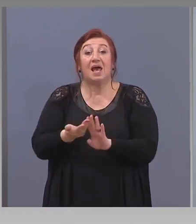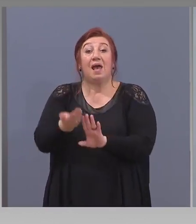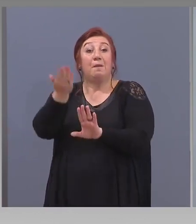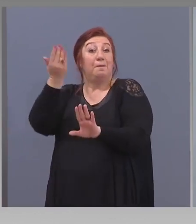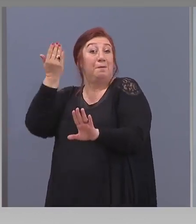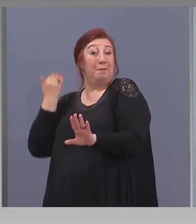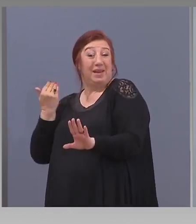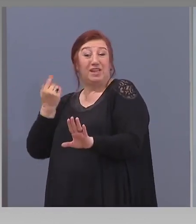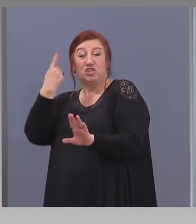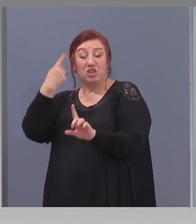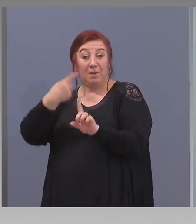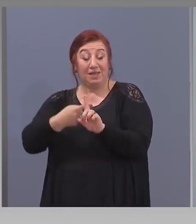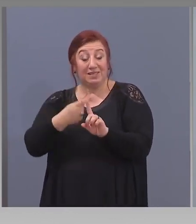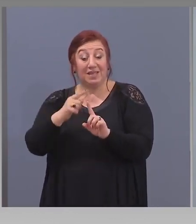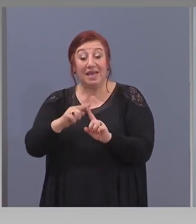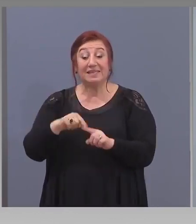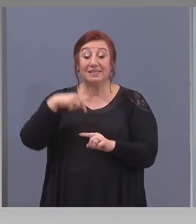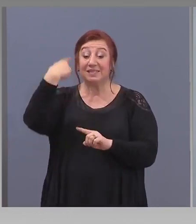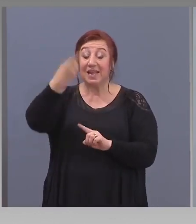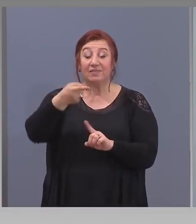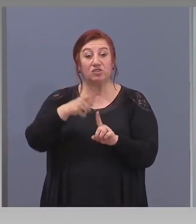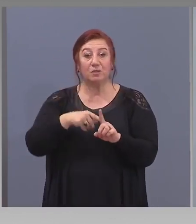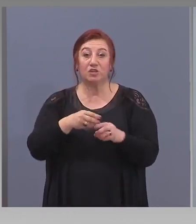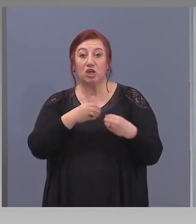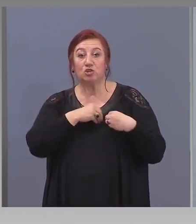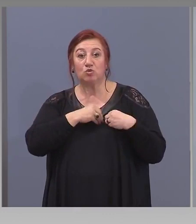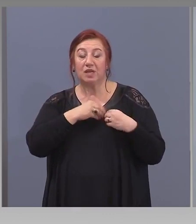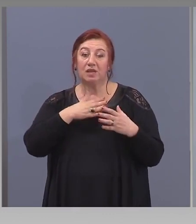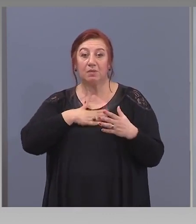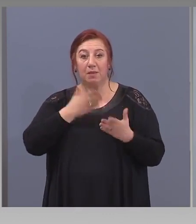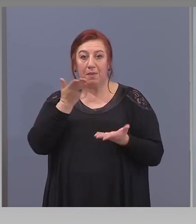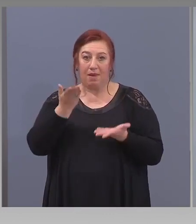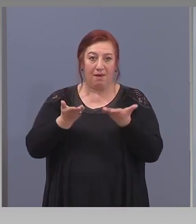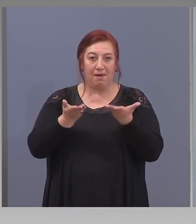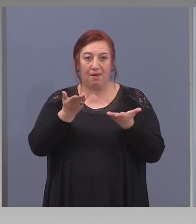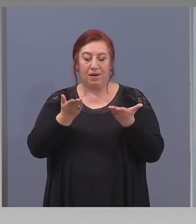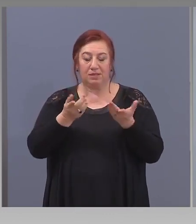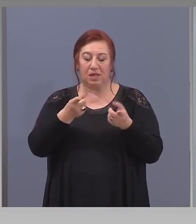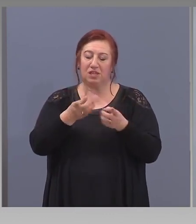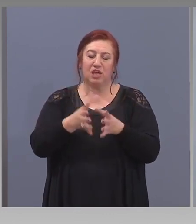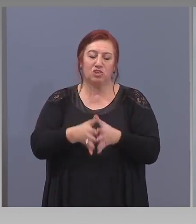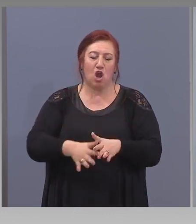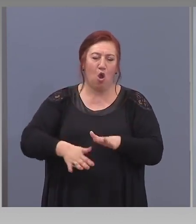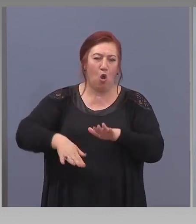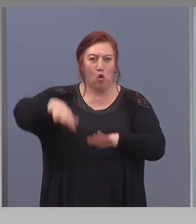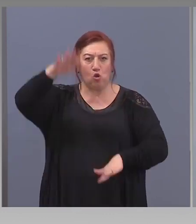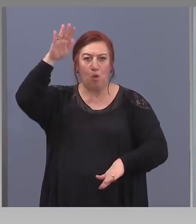бюджета ще усети разликата. И тя ще е огромна.